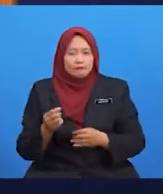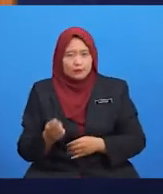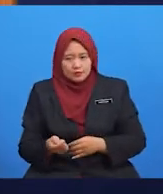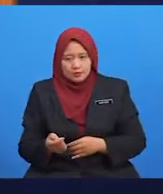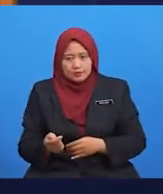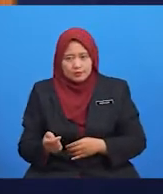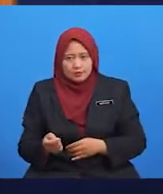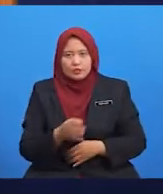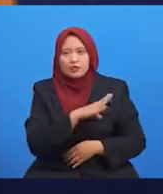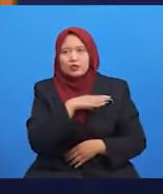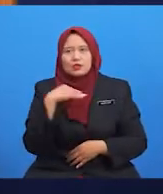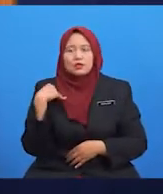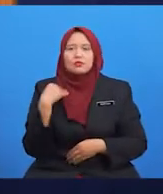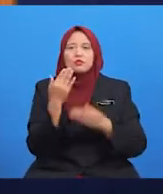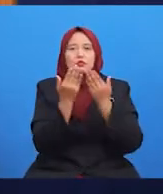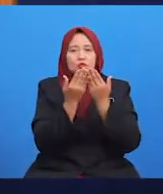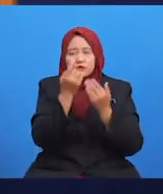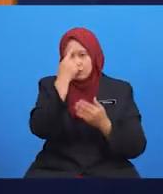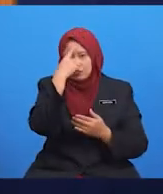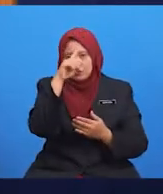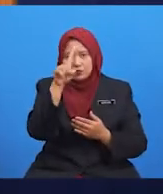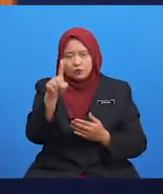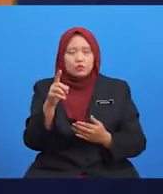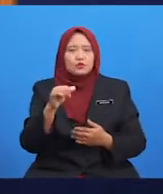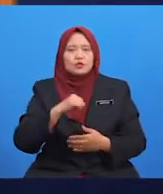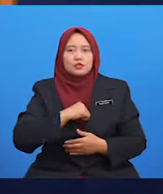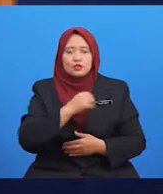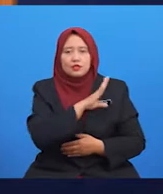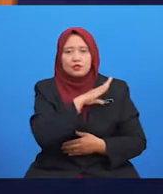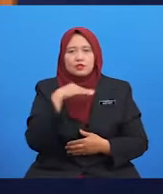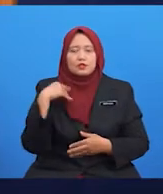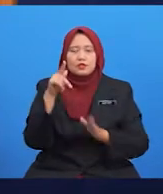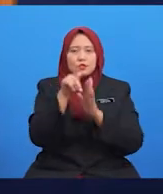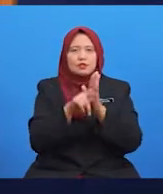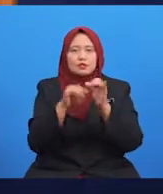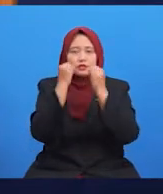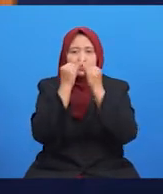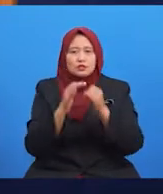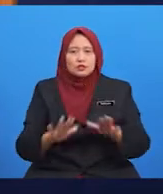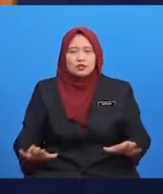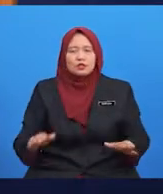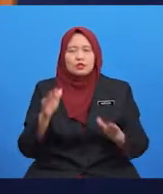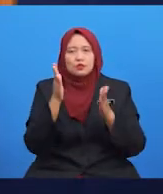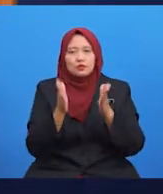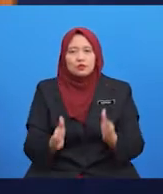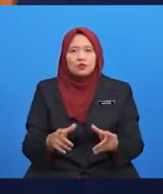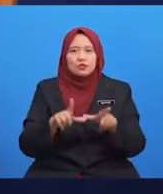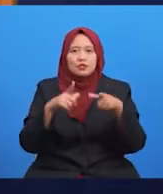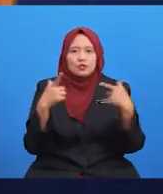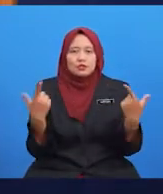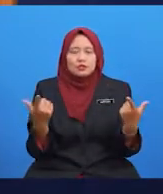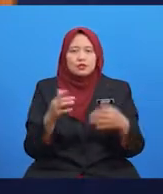dirinya sendiri dan untuk kesejahteraan orang lain. Contohnya, pada rangkap